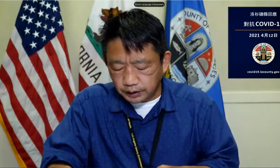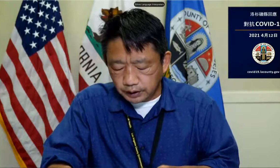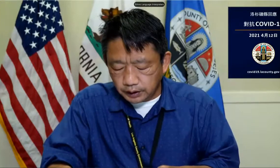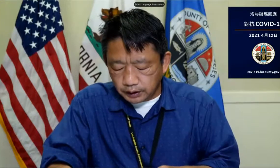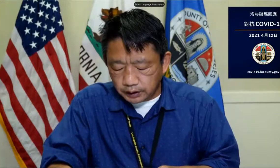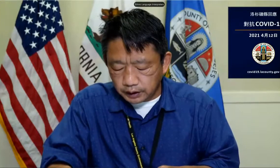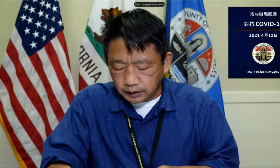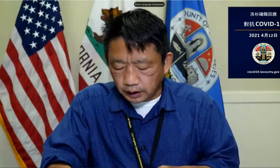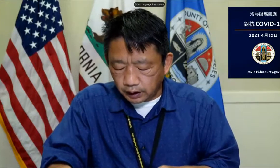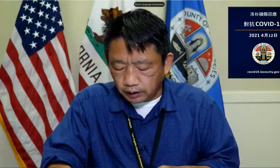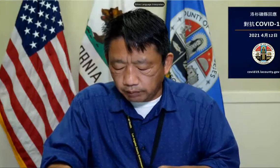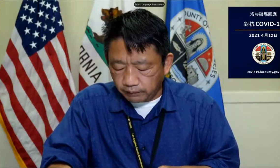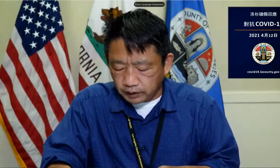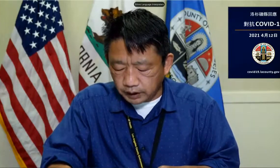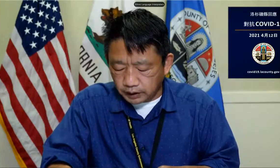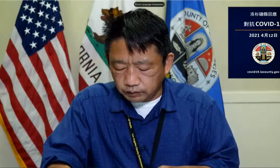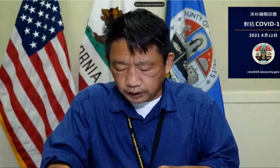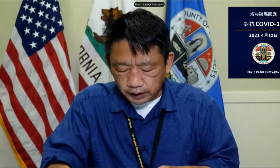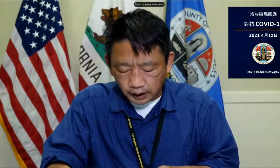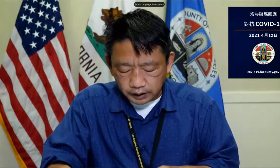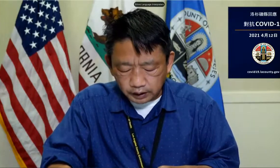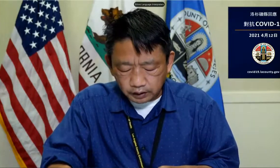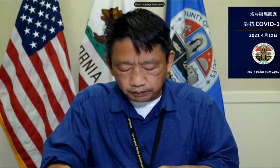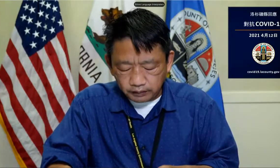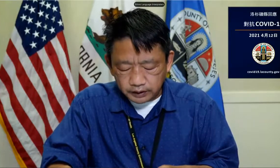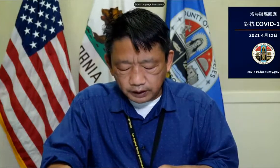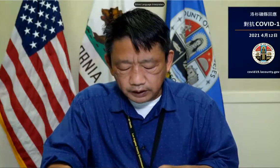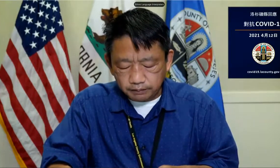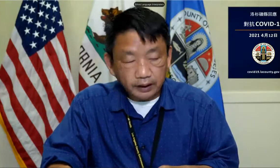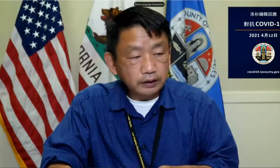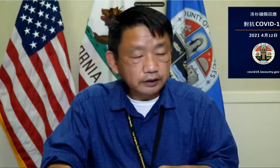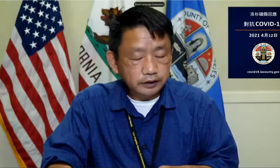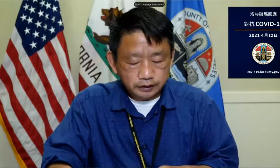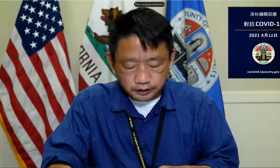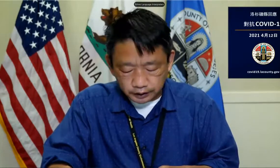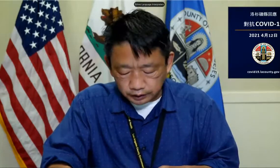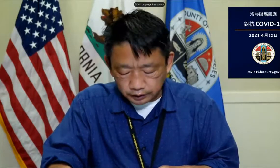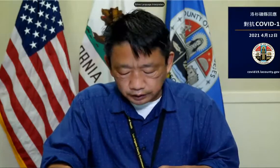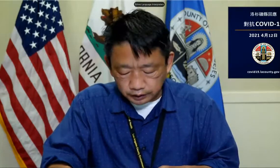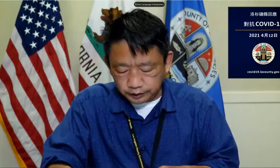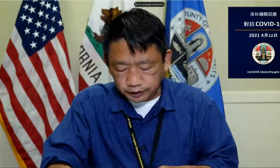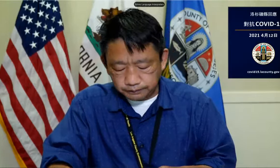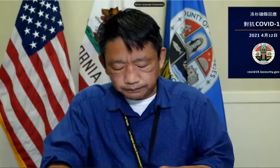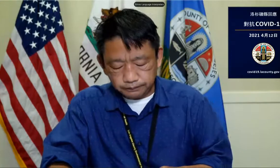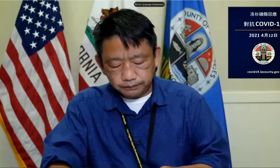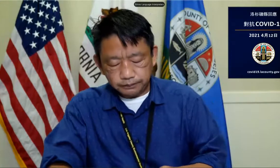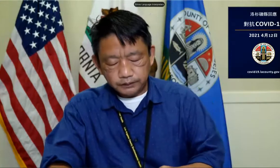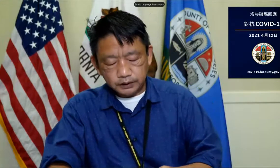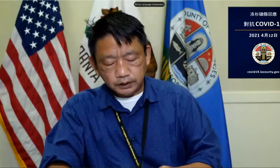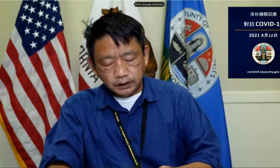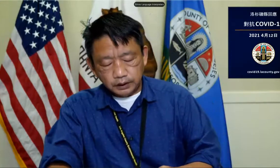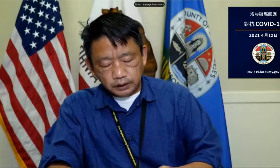剂。相较还有35%的亚裔和30%的白人接种了第1剂。